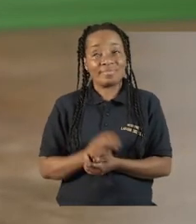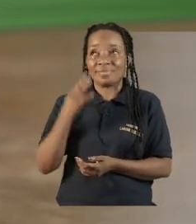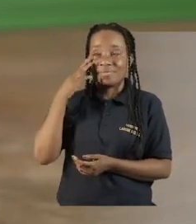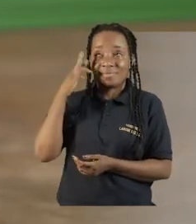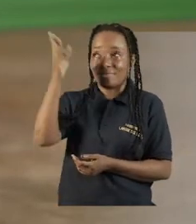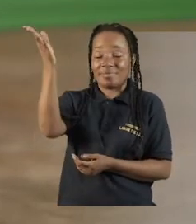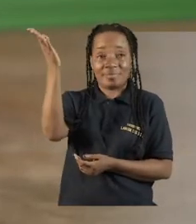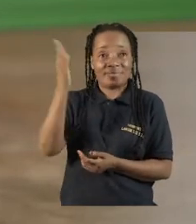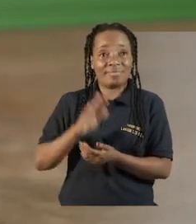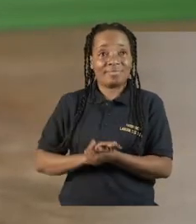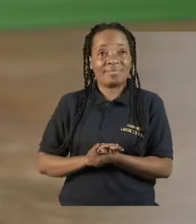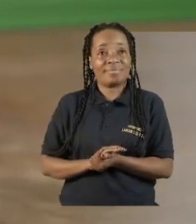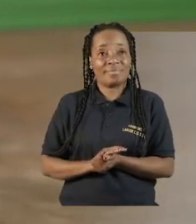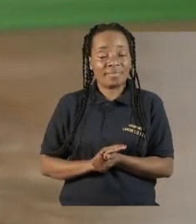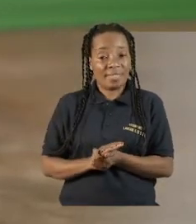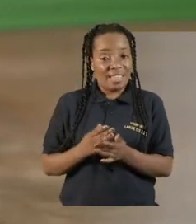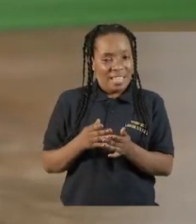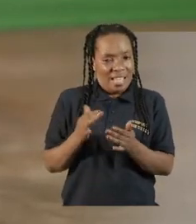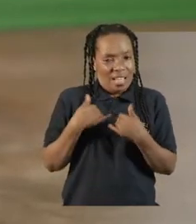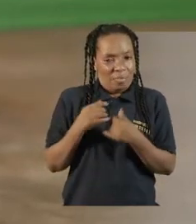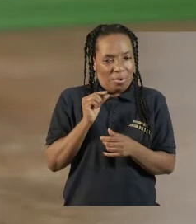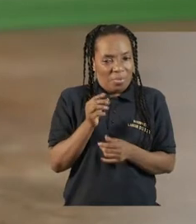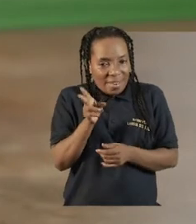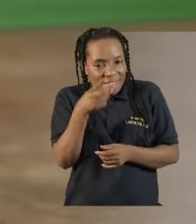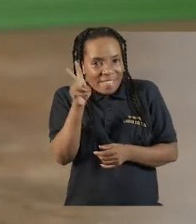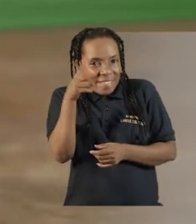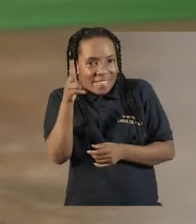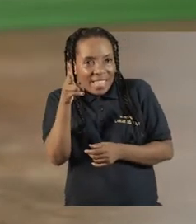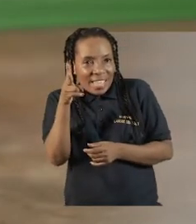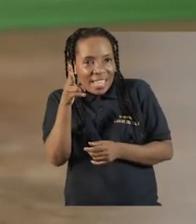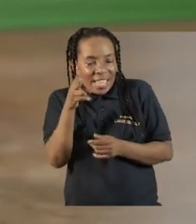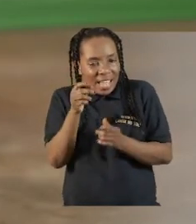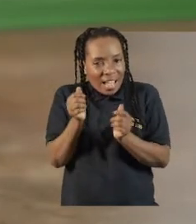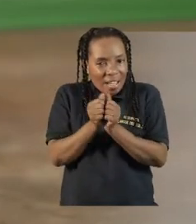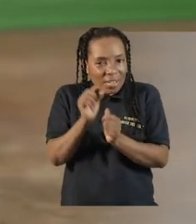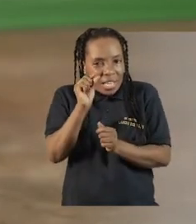Elle a un fond vert avec un peu d'orange.